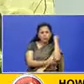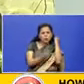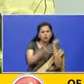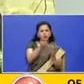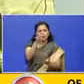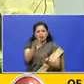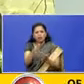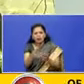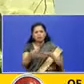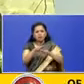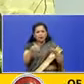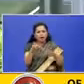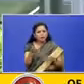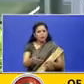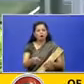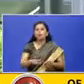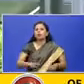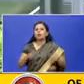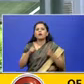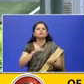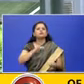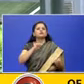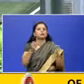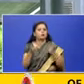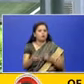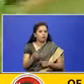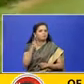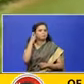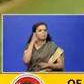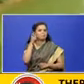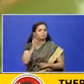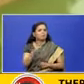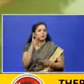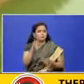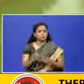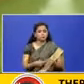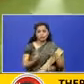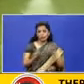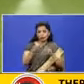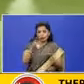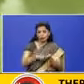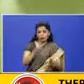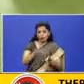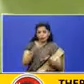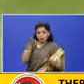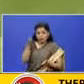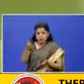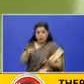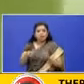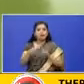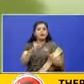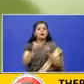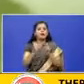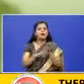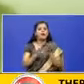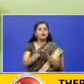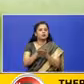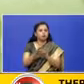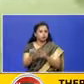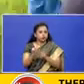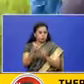जीवन में बदलाव आ रहा है, वो भी अध्ययन का विषय है। तमिलनाडु में कांचीपुरम में एक किसान